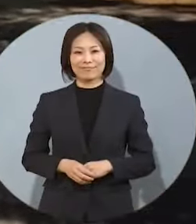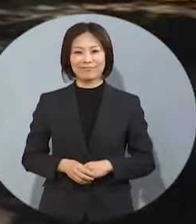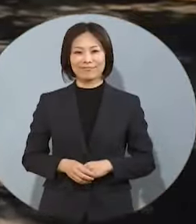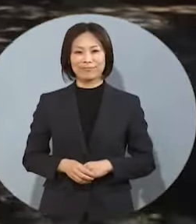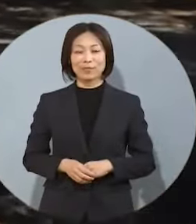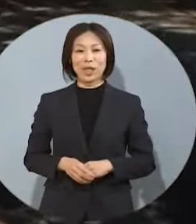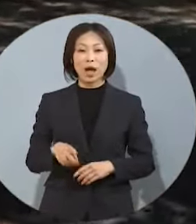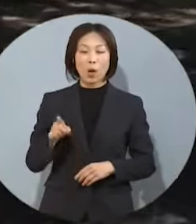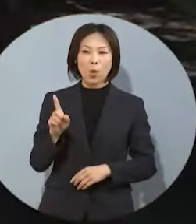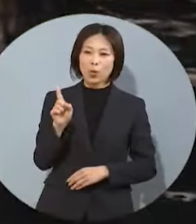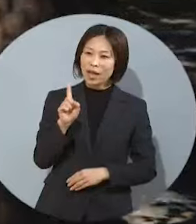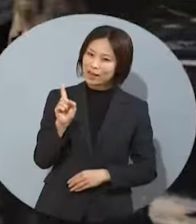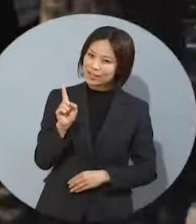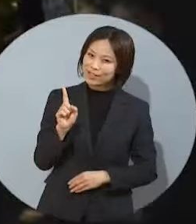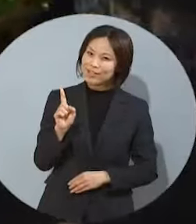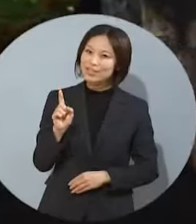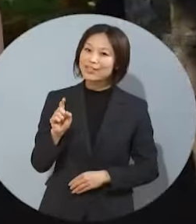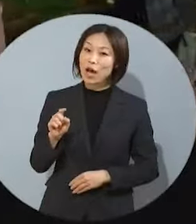ここは何。あ、